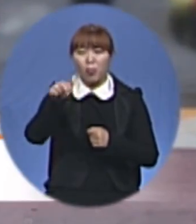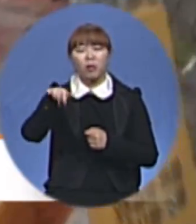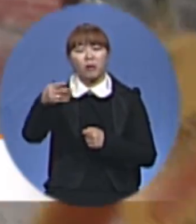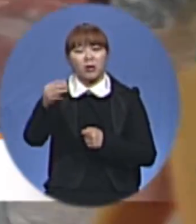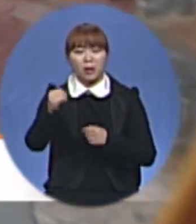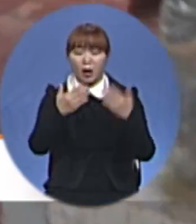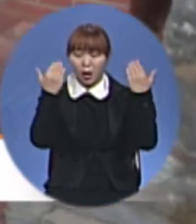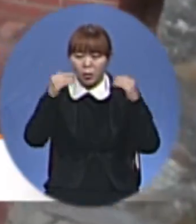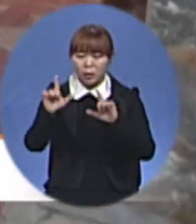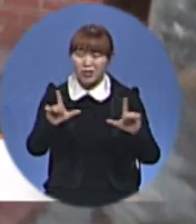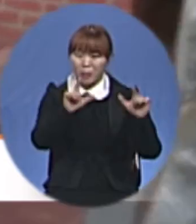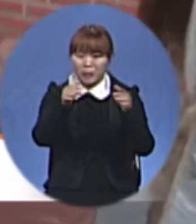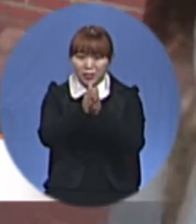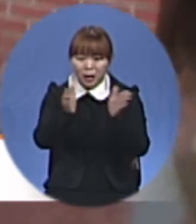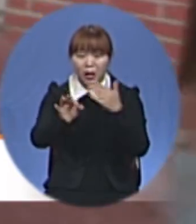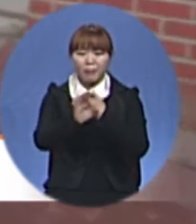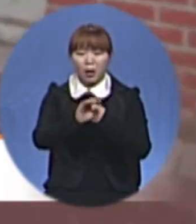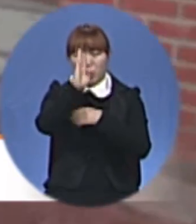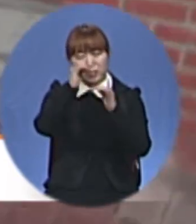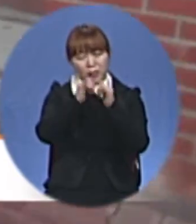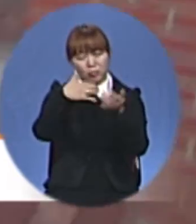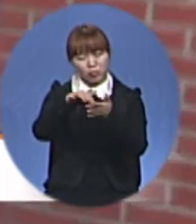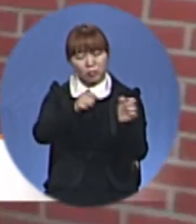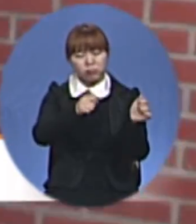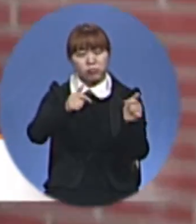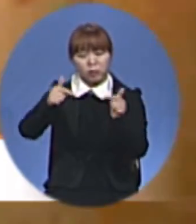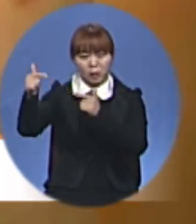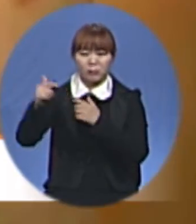개학 후 단체 생활이 시작되면 환자 수가 늘어납니다.